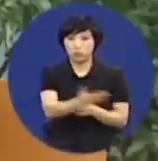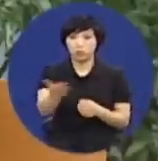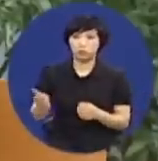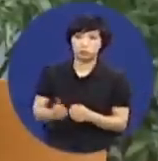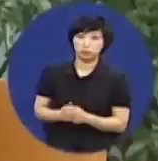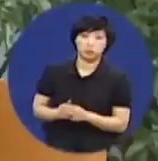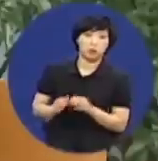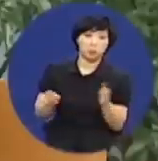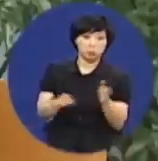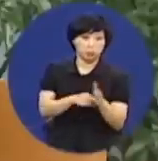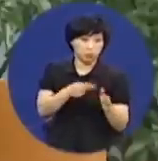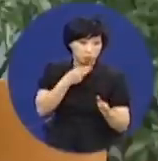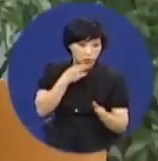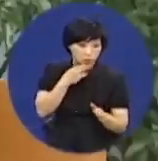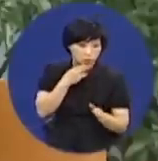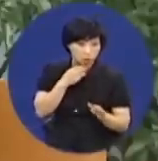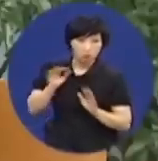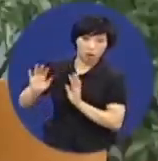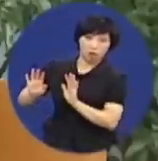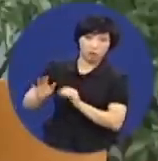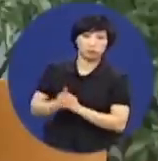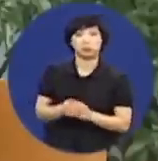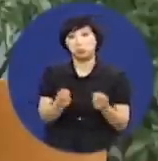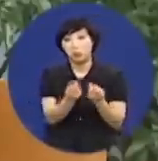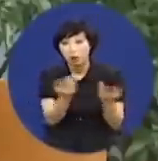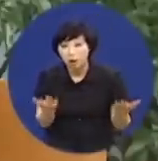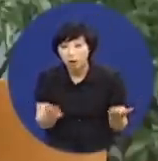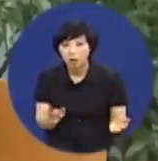あなたが信じなければ何も